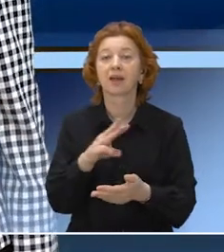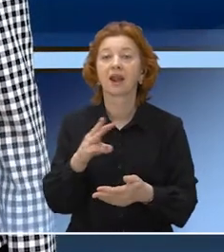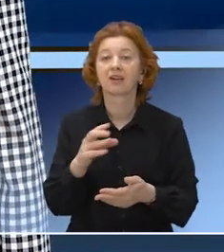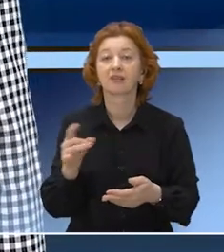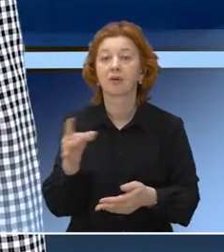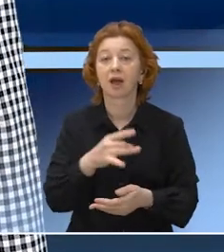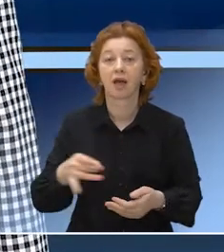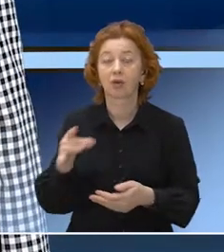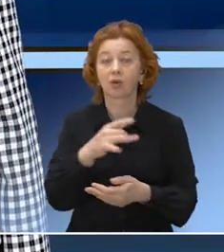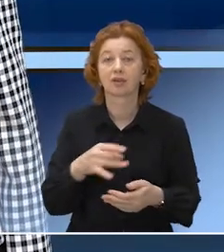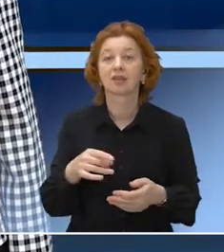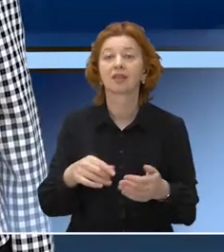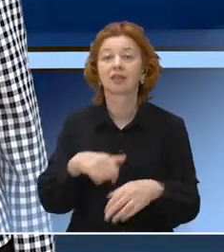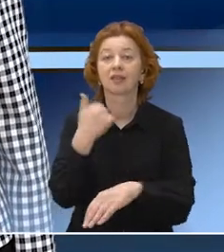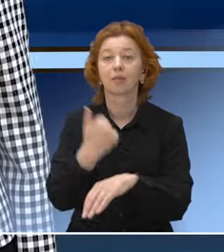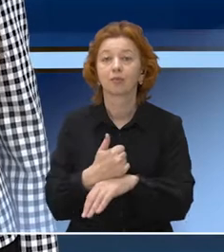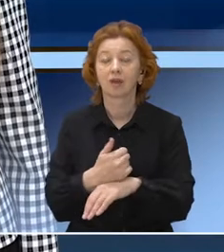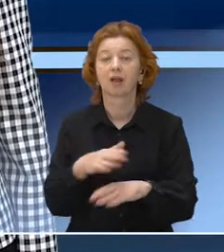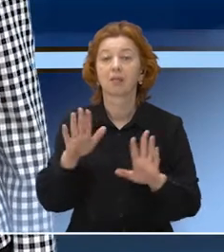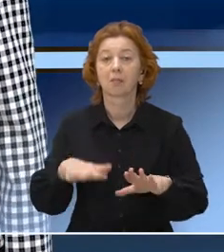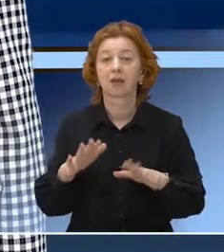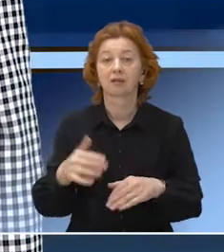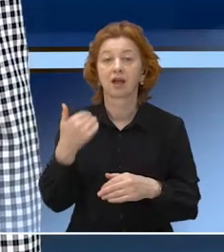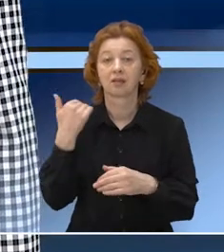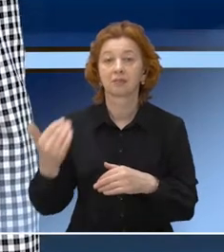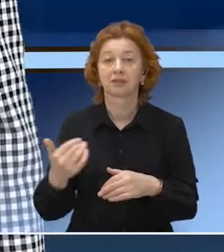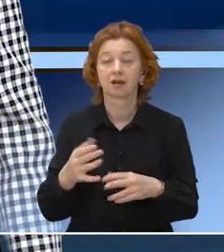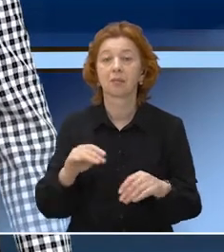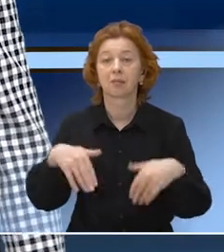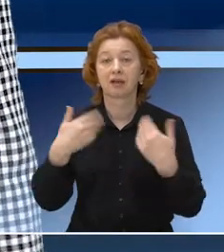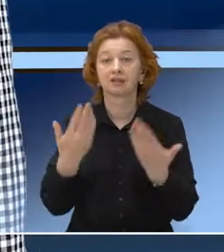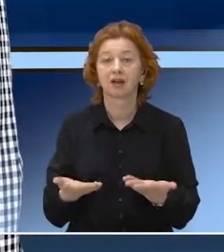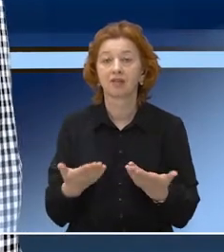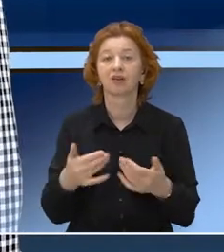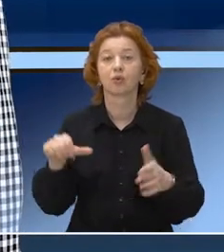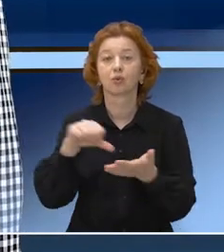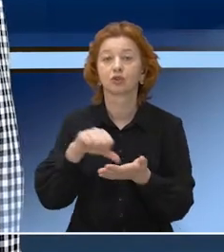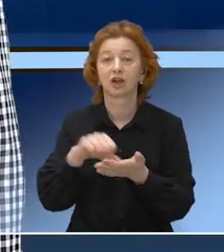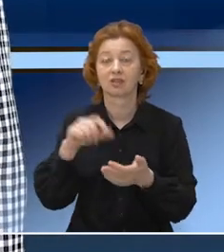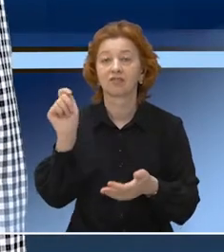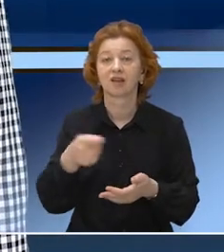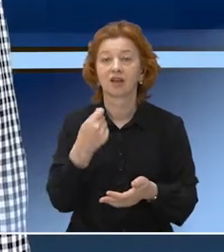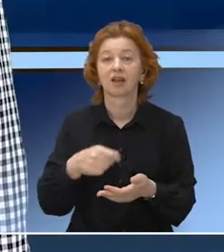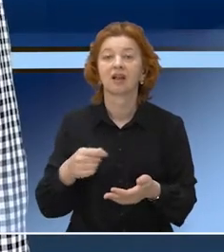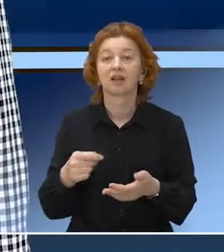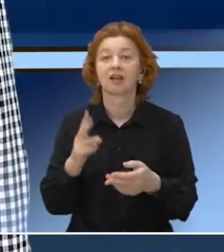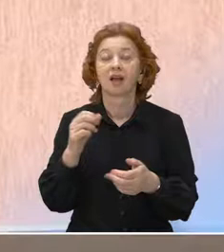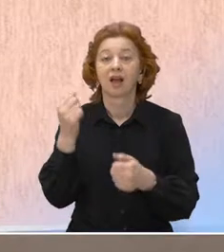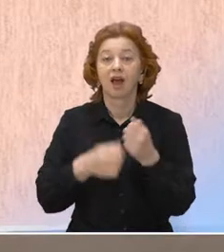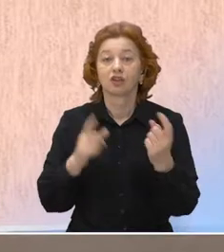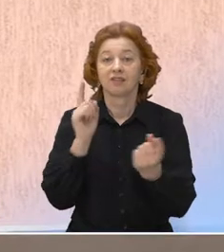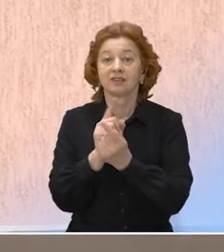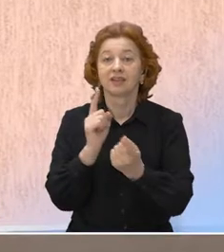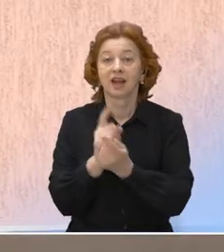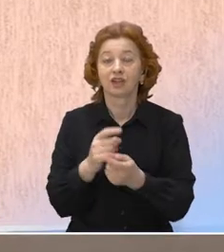Миллеровском районе накануне Дня Победы депутаты и представители местных администраций поздравили участников войны и тружеников тыла.